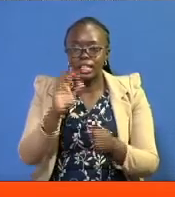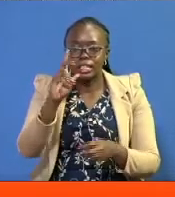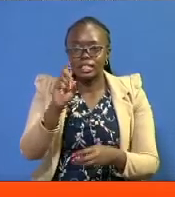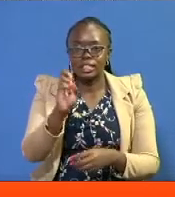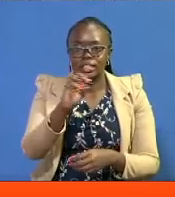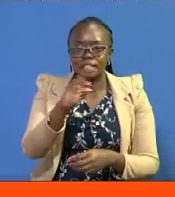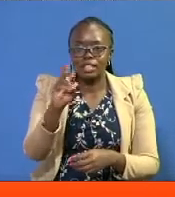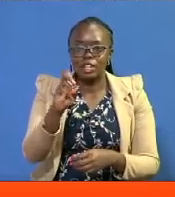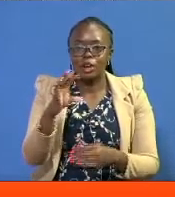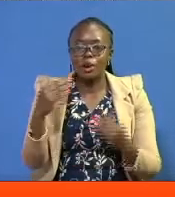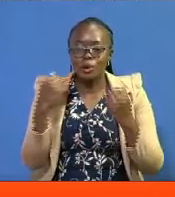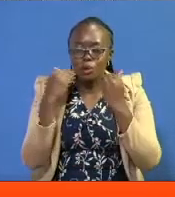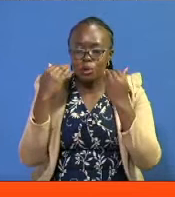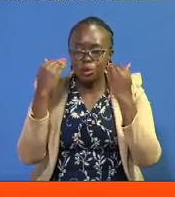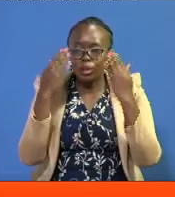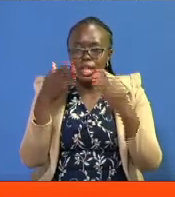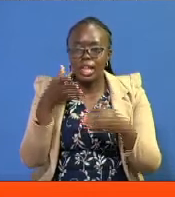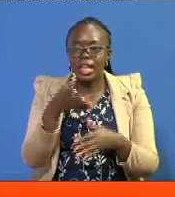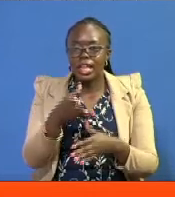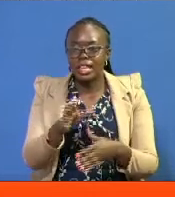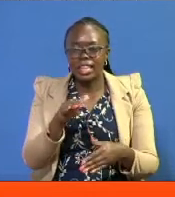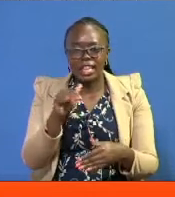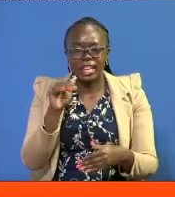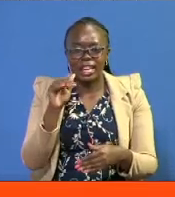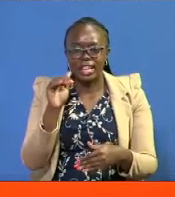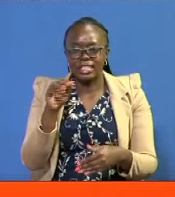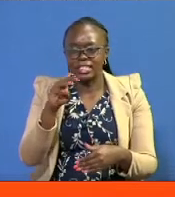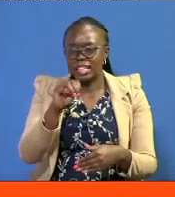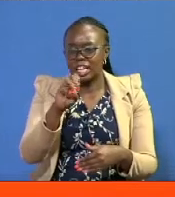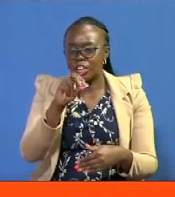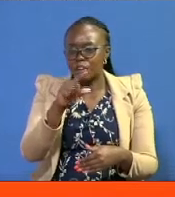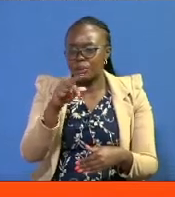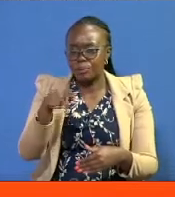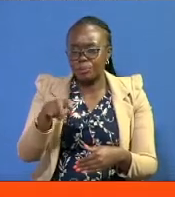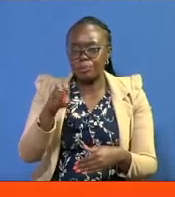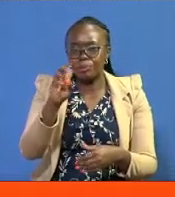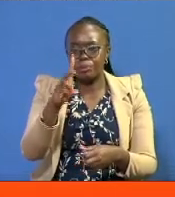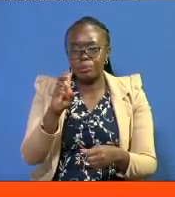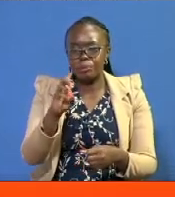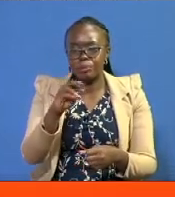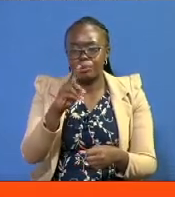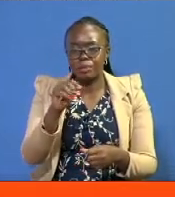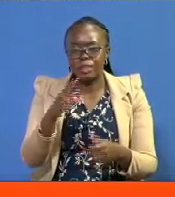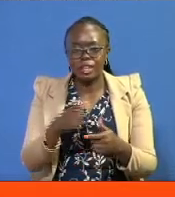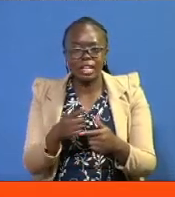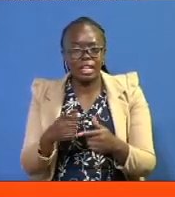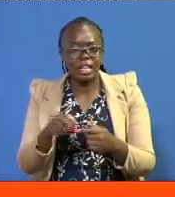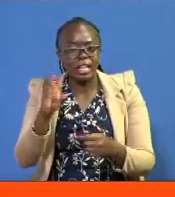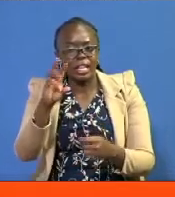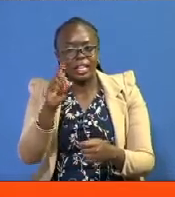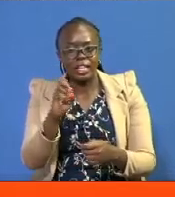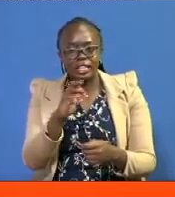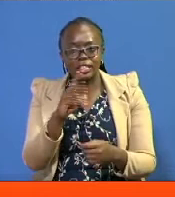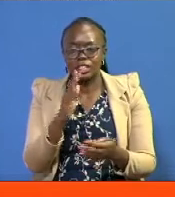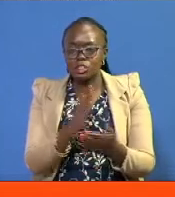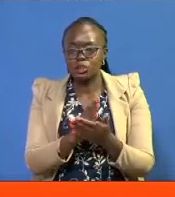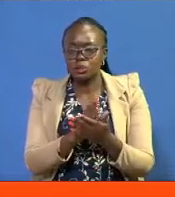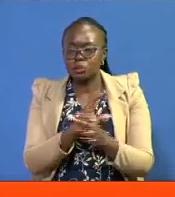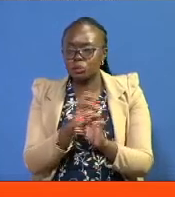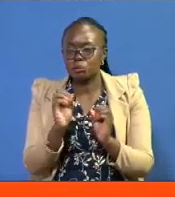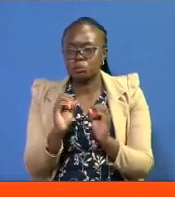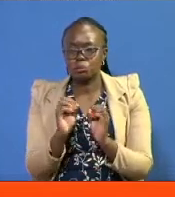majaji wa mahakama kuu kukubali ombi la mwanasheria mkuu na kuidhinisha amri hiyo kuwa ya dharura.